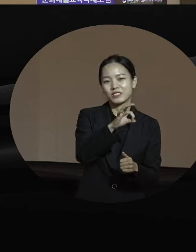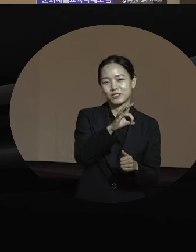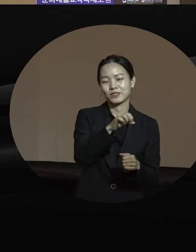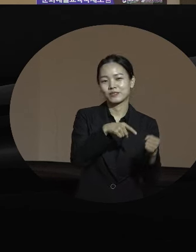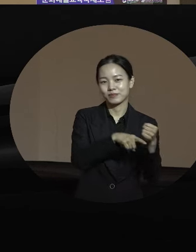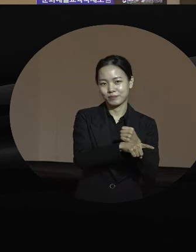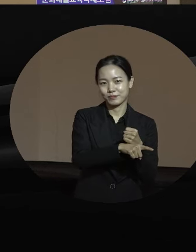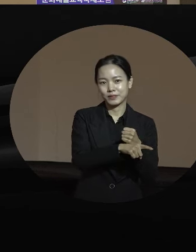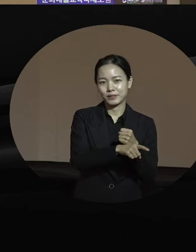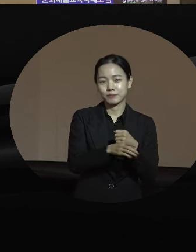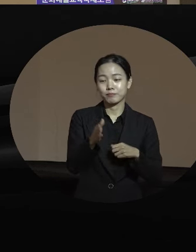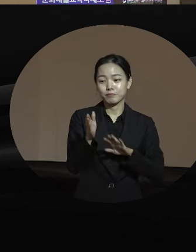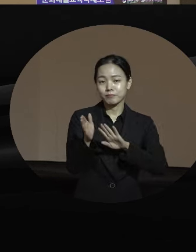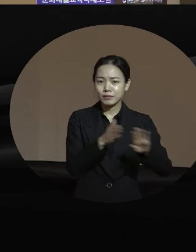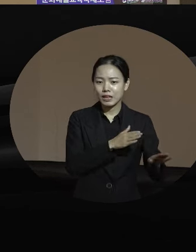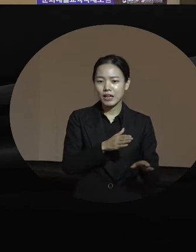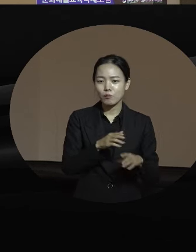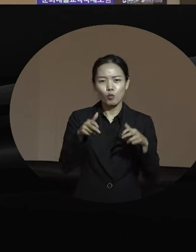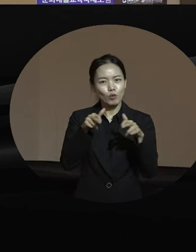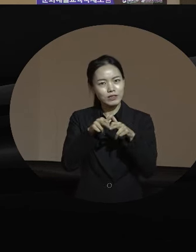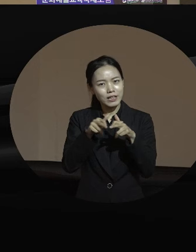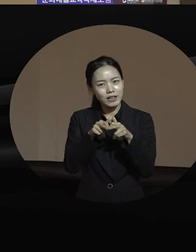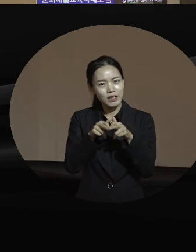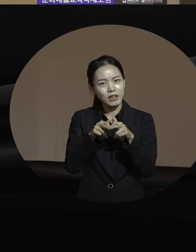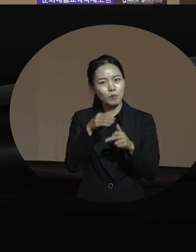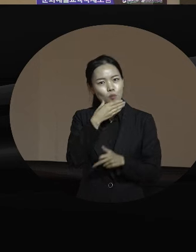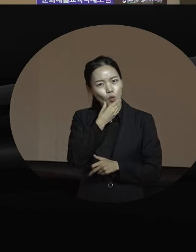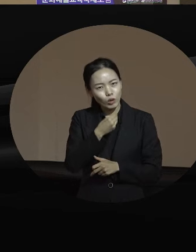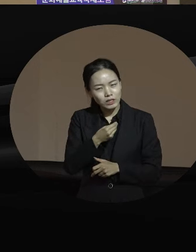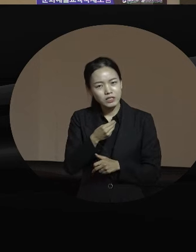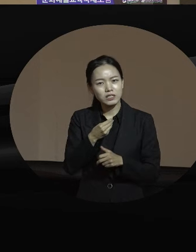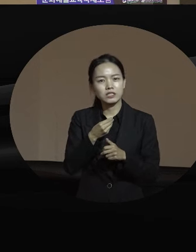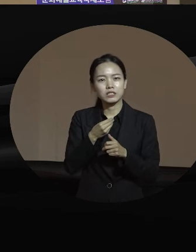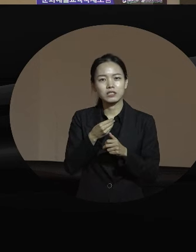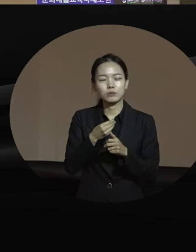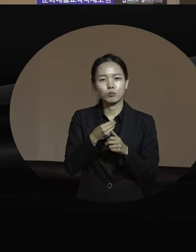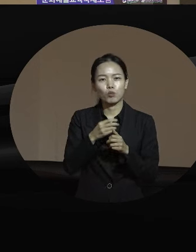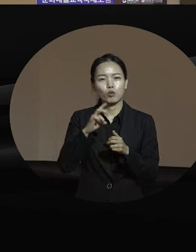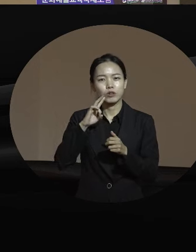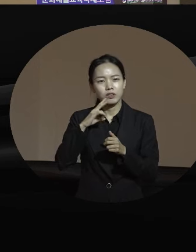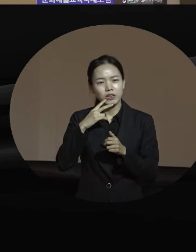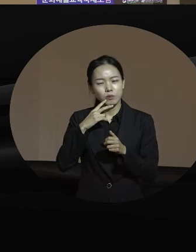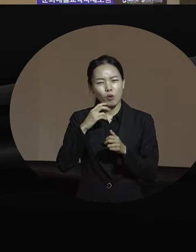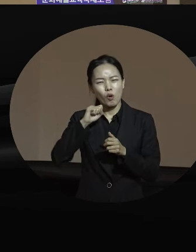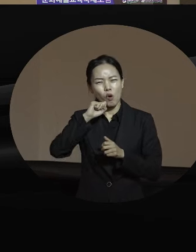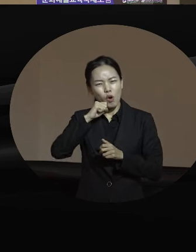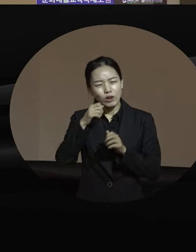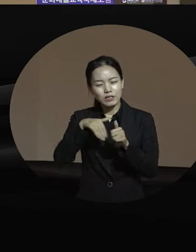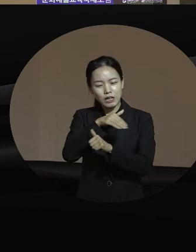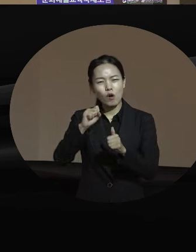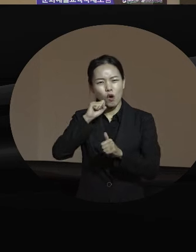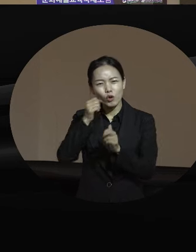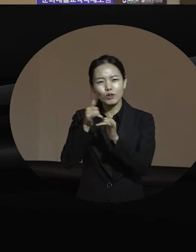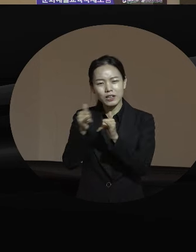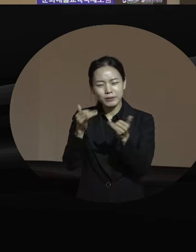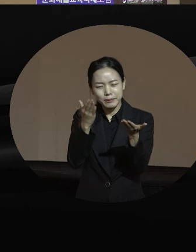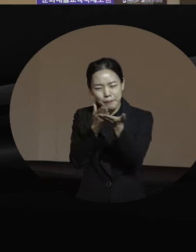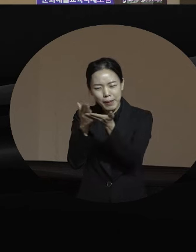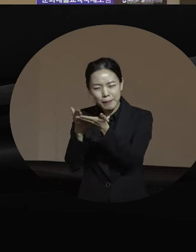저소득층을 위한 문화바우처나 장애인 복지시설, 문화예술교육처럼 취약계층에게 선별적으로 지원하는